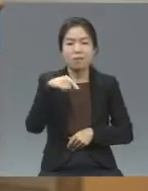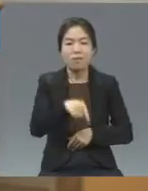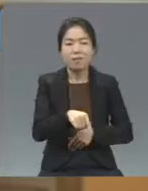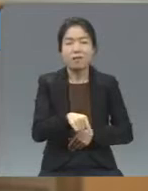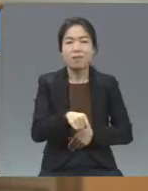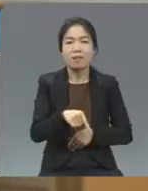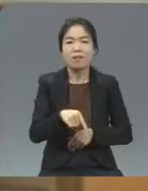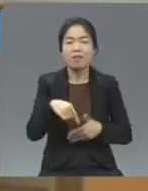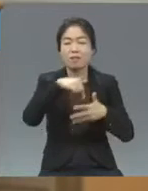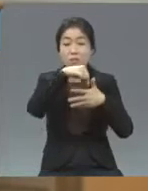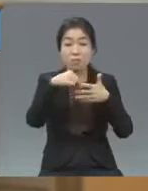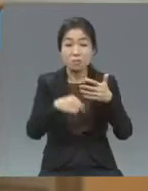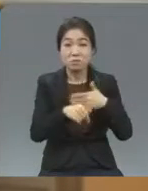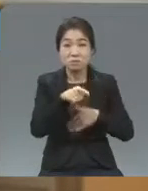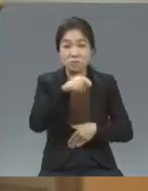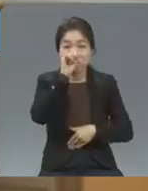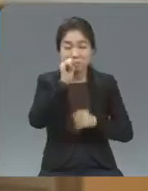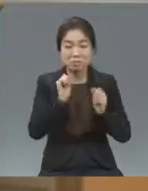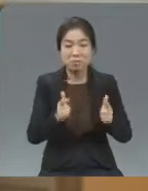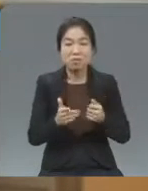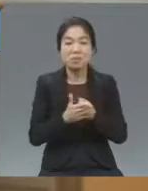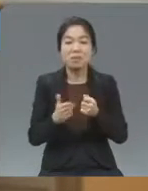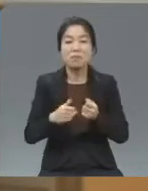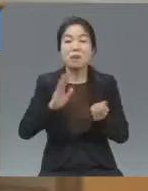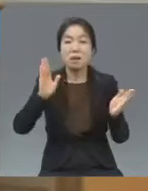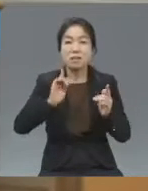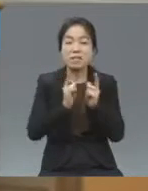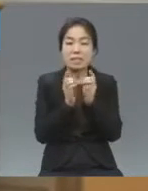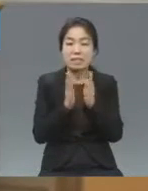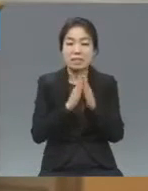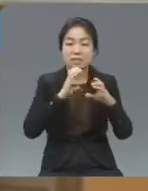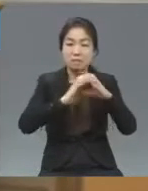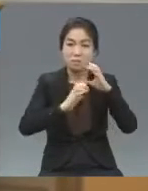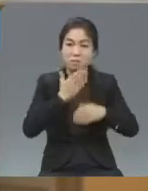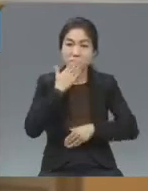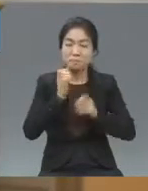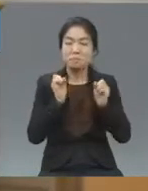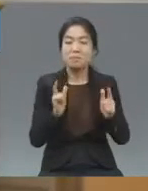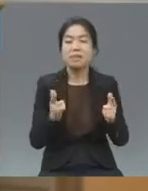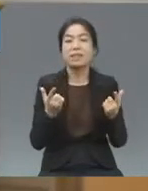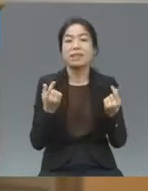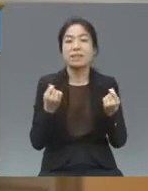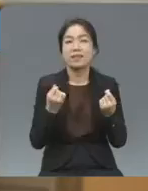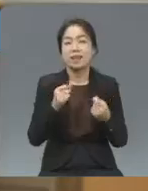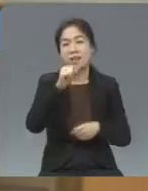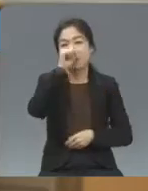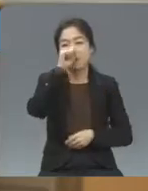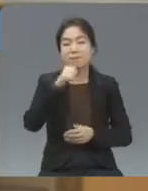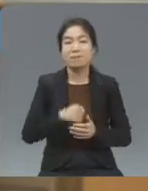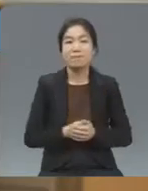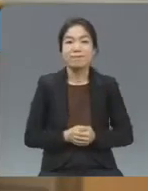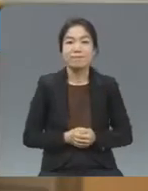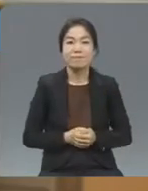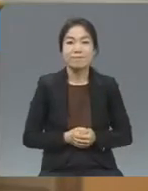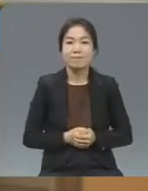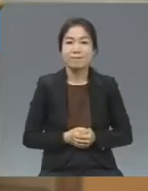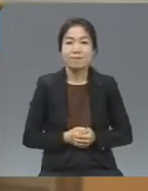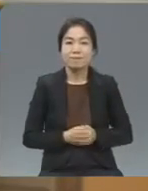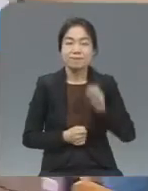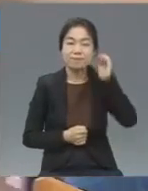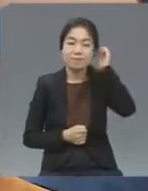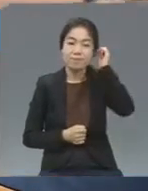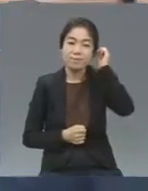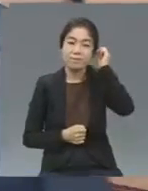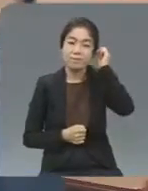이런 멘토링이라는 좋은 기회를 만나서 그런 학생들이랑 직접 소통할 수 있는 계기가 된 것